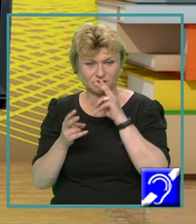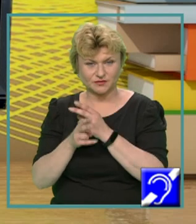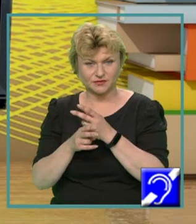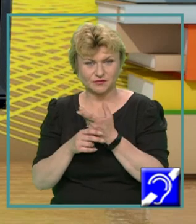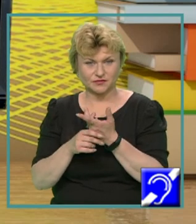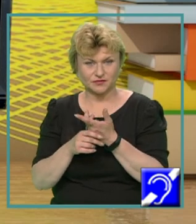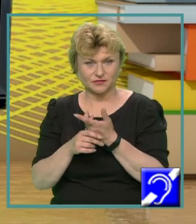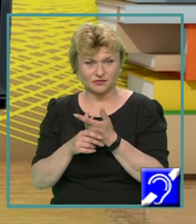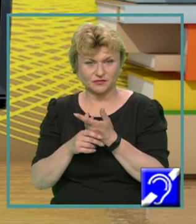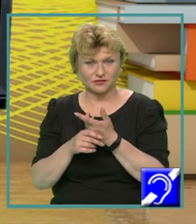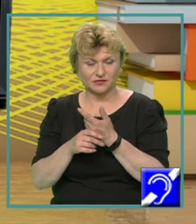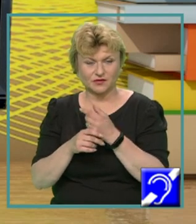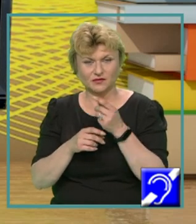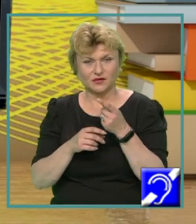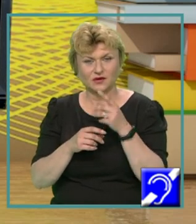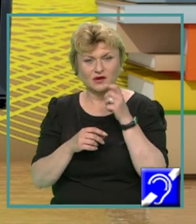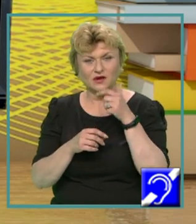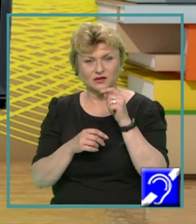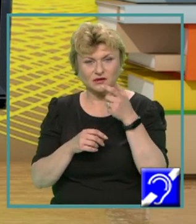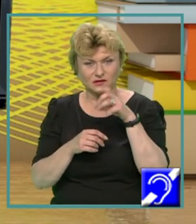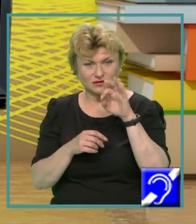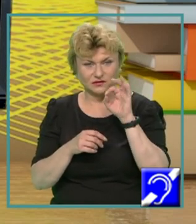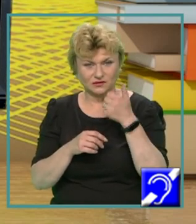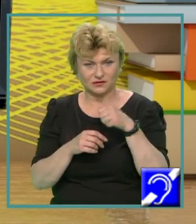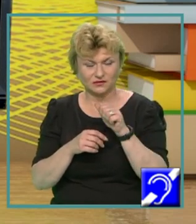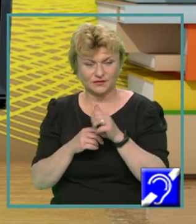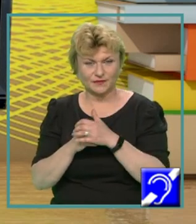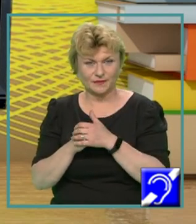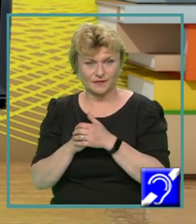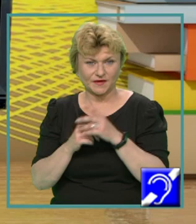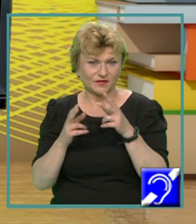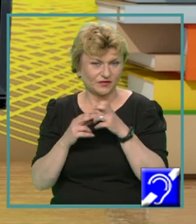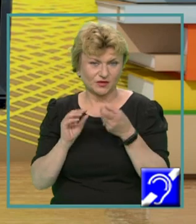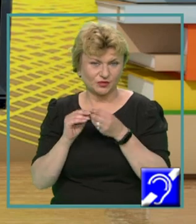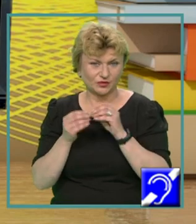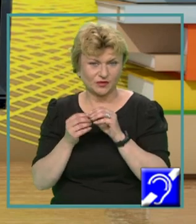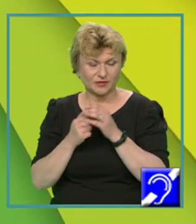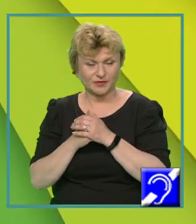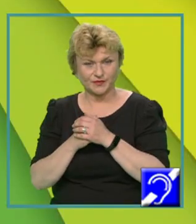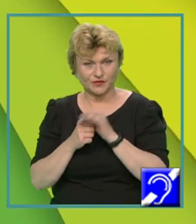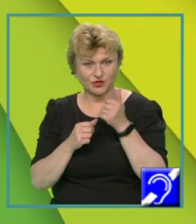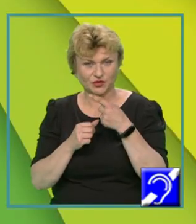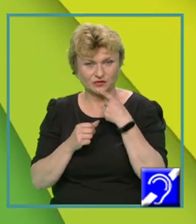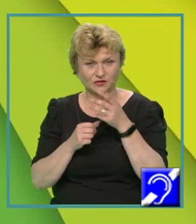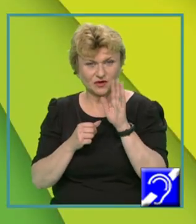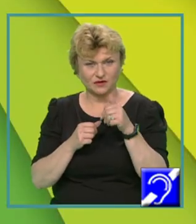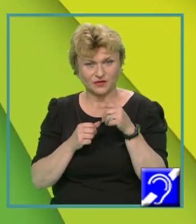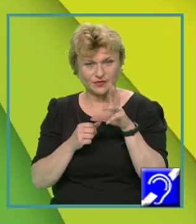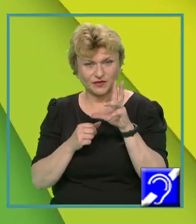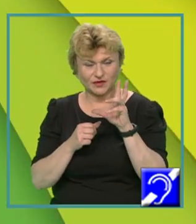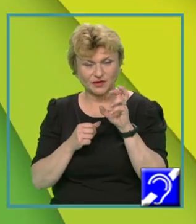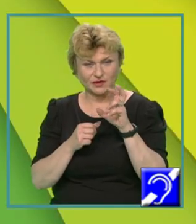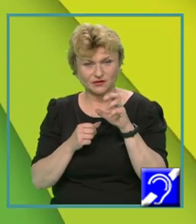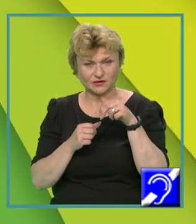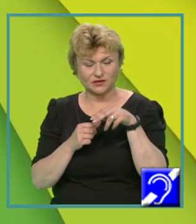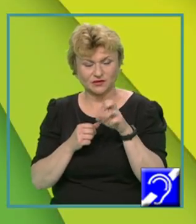proprietatea heterocatalitică a acizilor nucleici. Cum se rezolvă problema? Păi ni s-a spus că avem 30 de